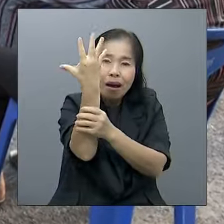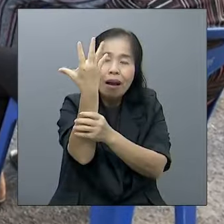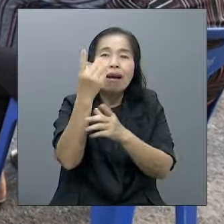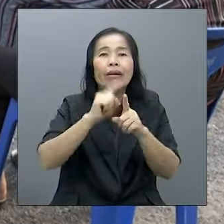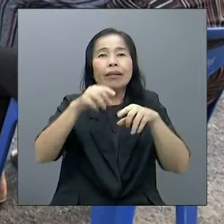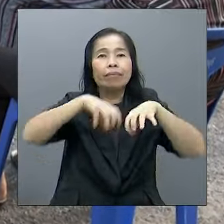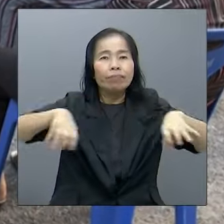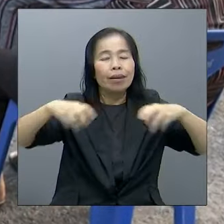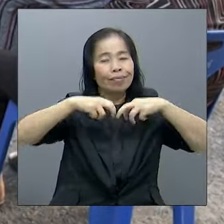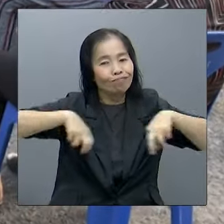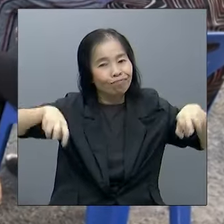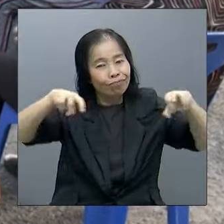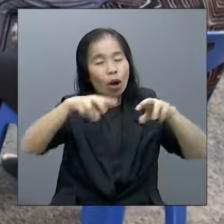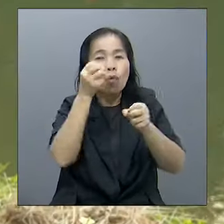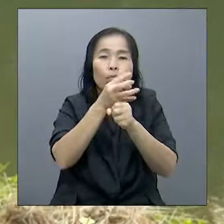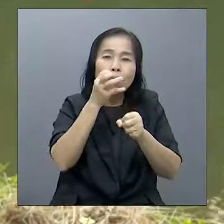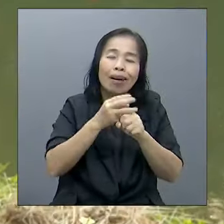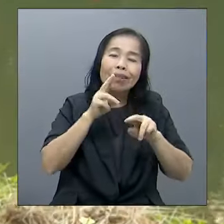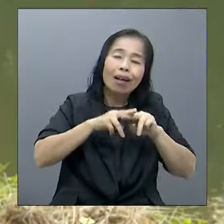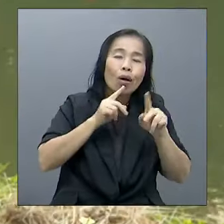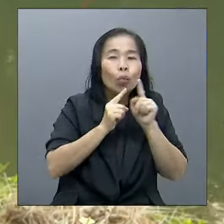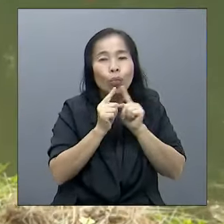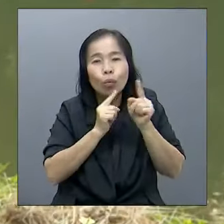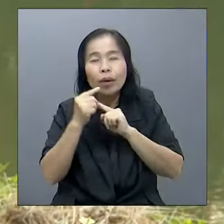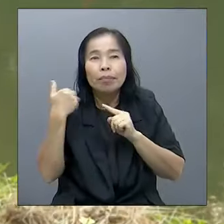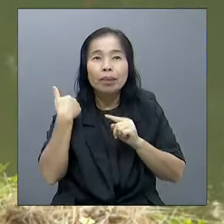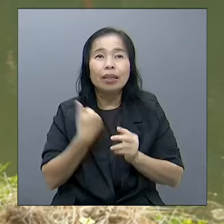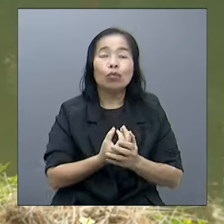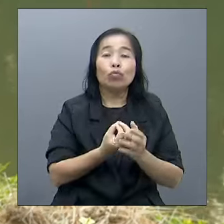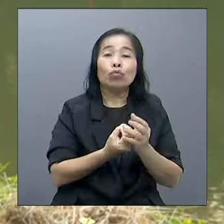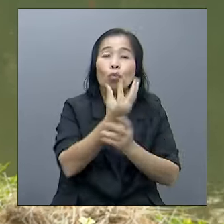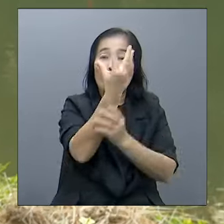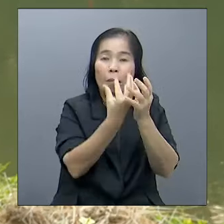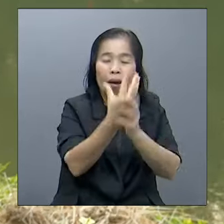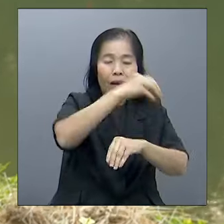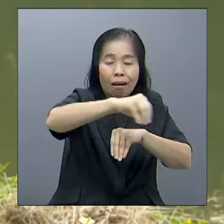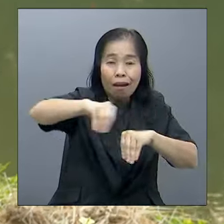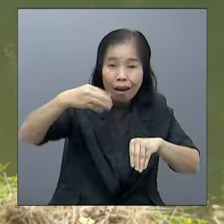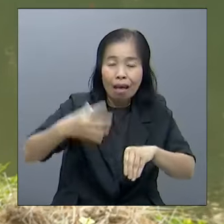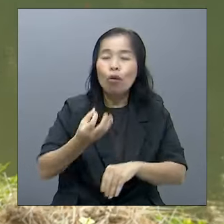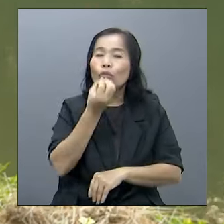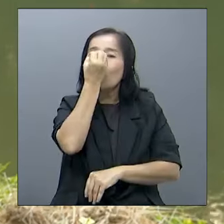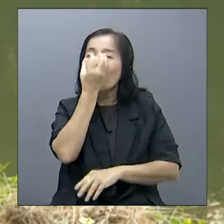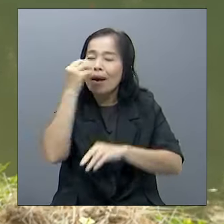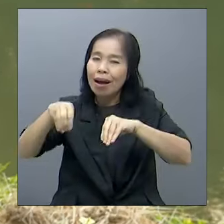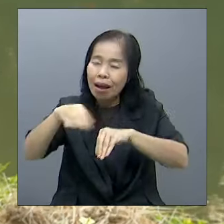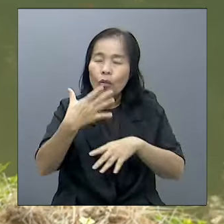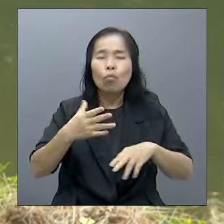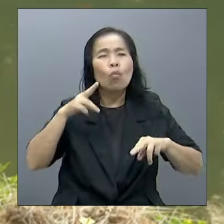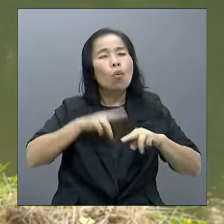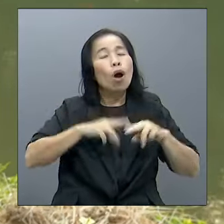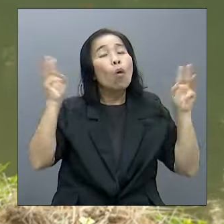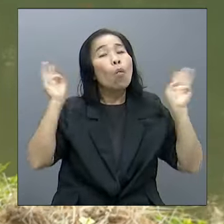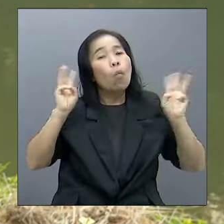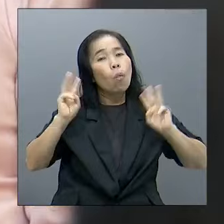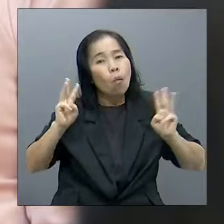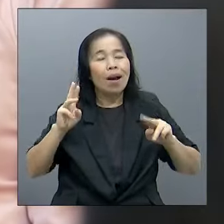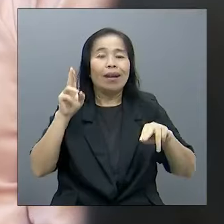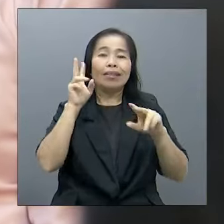ำอะไรร่วมกันรวมถึงว่านอกจากมาปลูกต้นไม้แล้วเนี่ยยังเป็นพื้นที่ที่บางวันเราก็นัดคุยกันนัดประชุมร่วมกัน